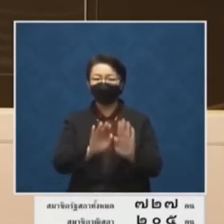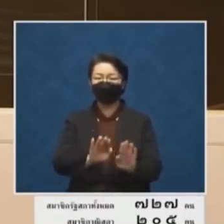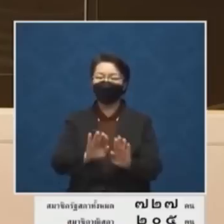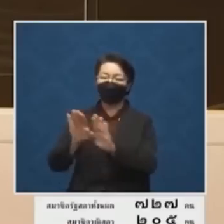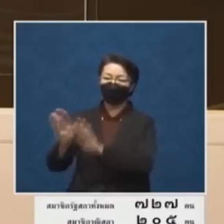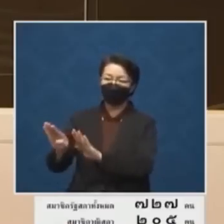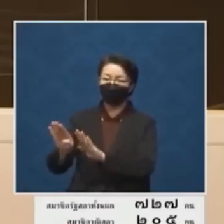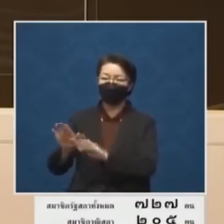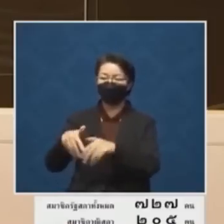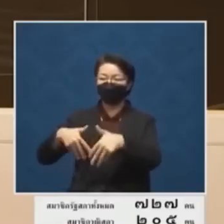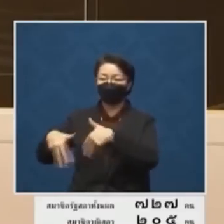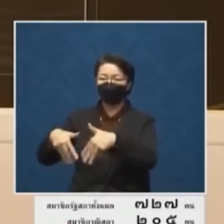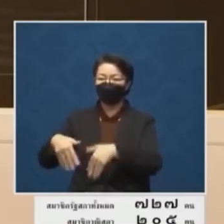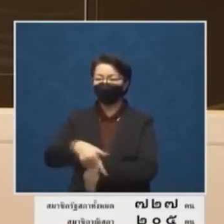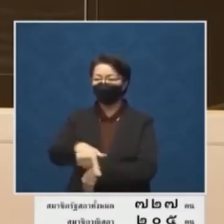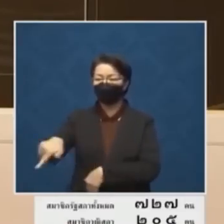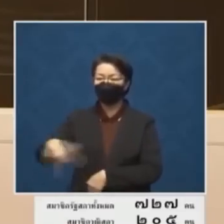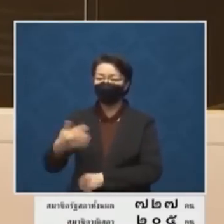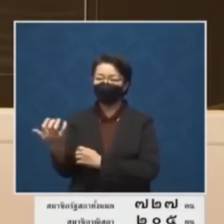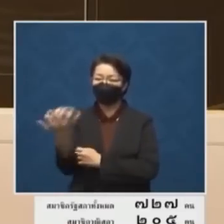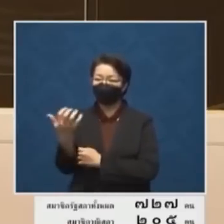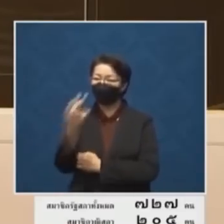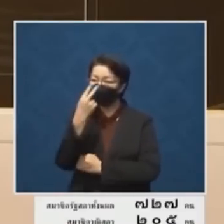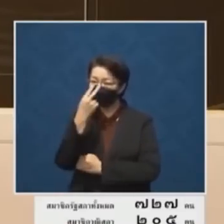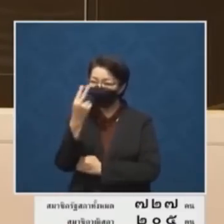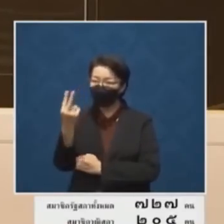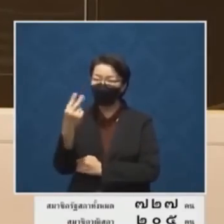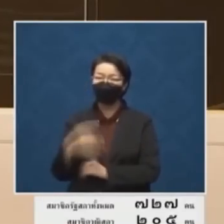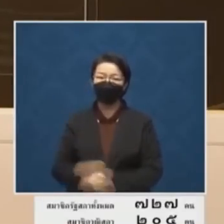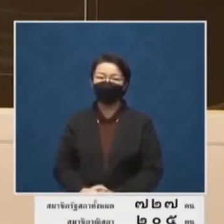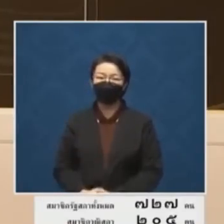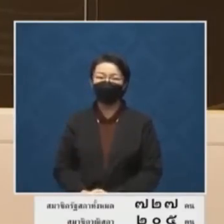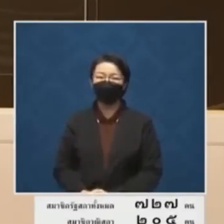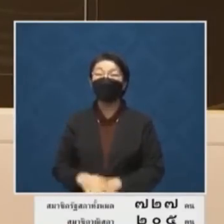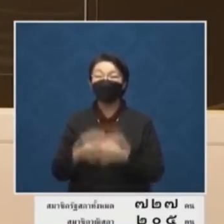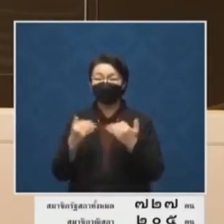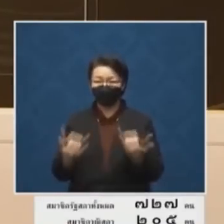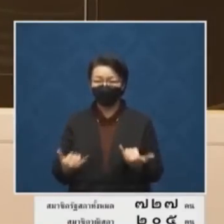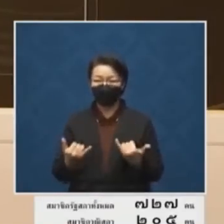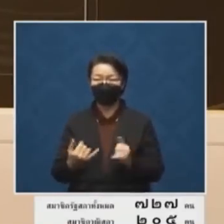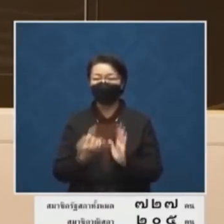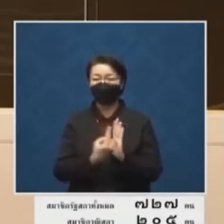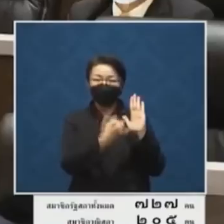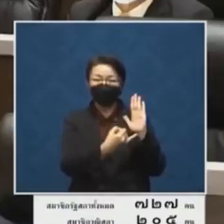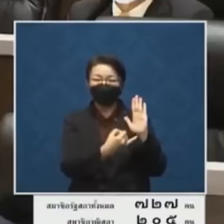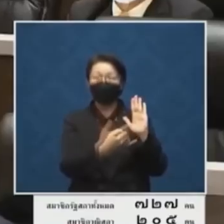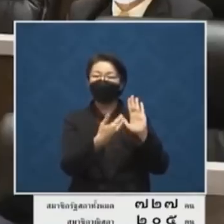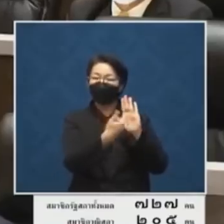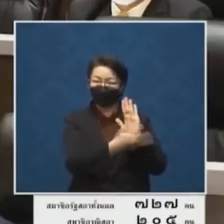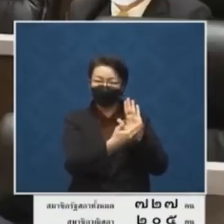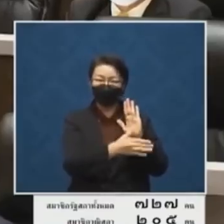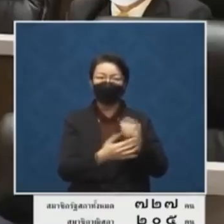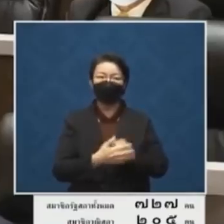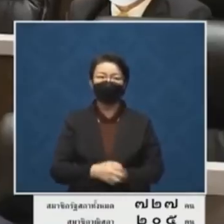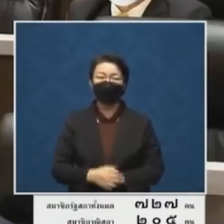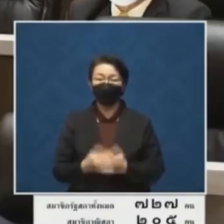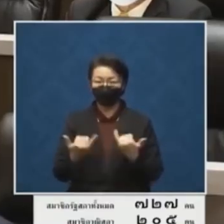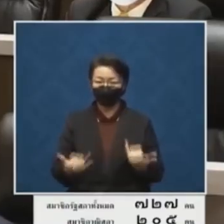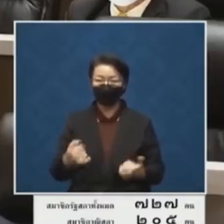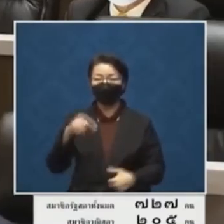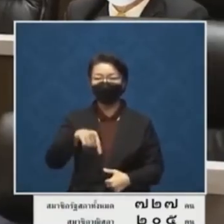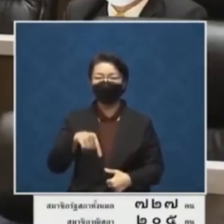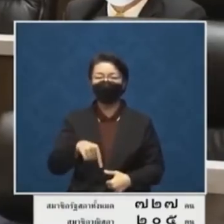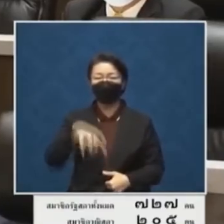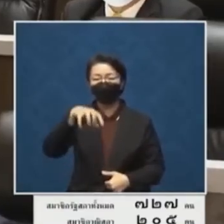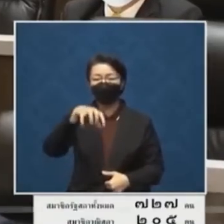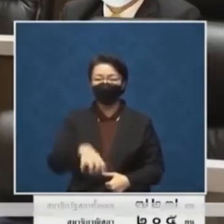ที่ใครไม่ยอมมาอยู่ในที่ประชุมพี่น้องประชาชนขอให้พิจารณาอย่าเลือกกลับมาอีกส